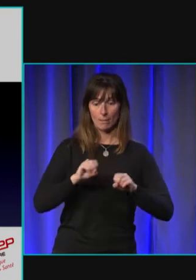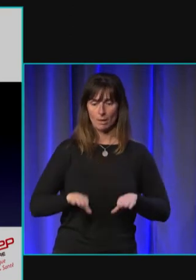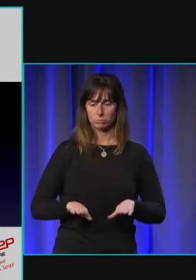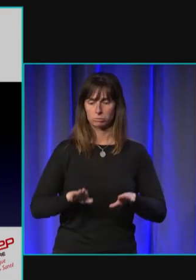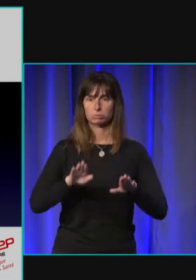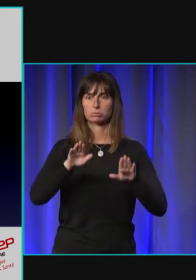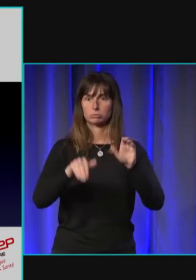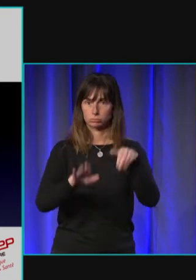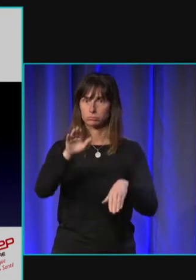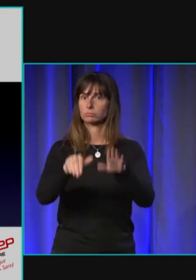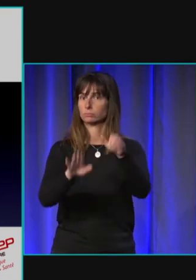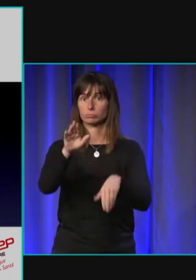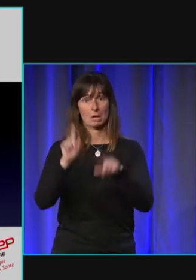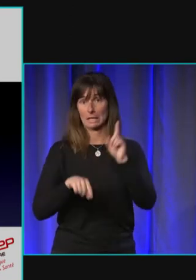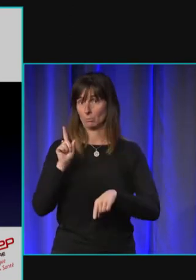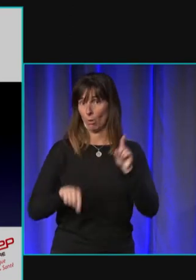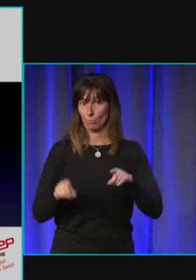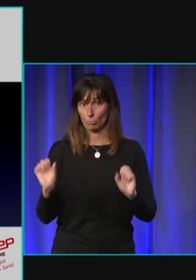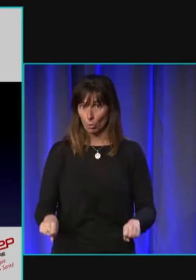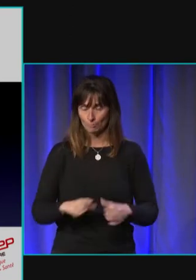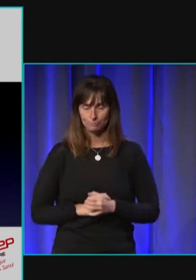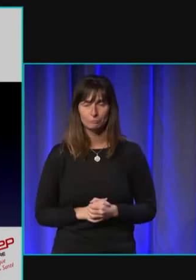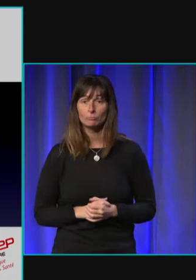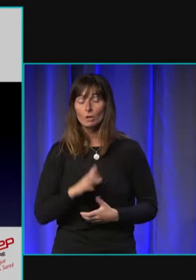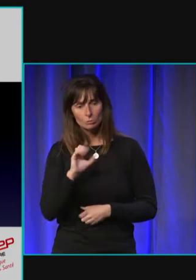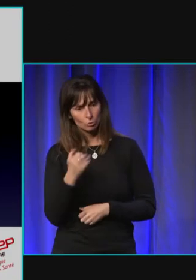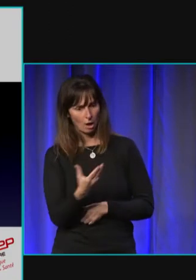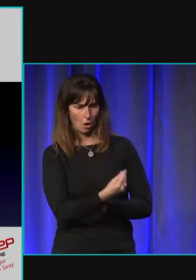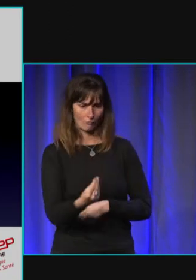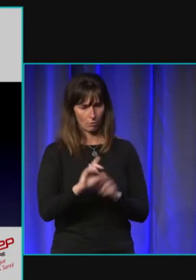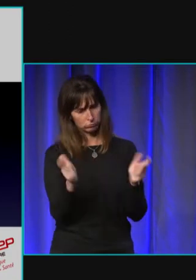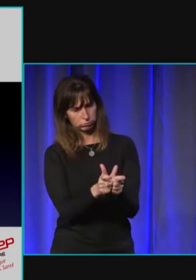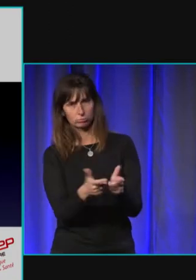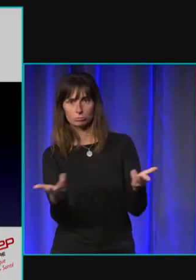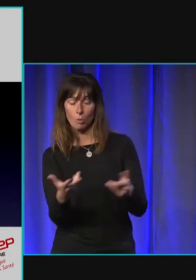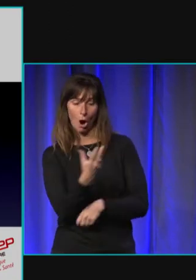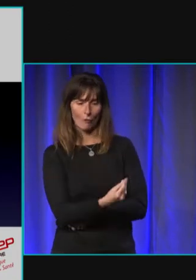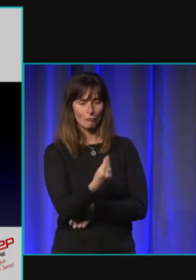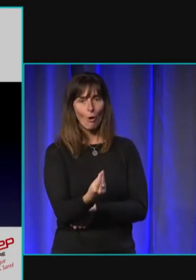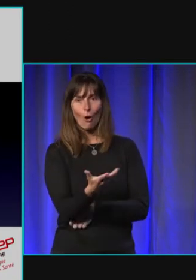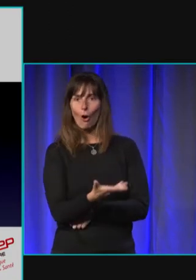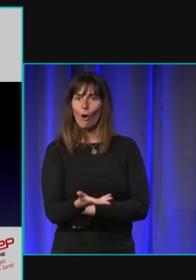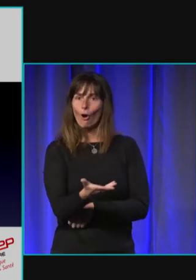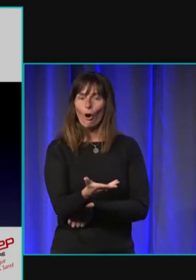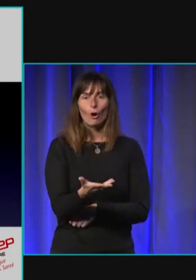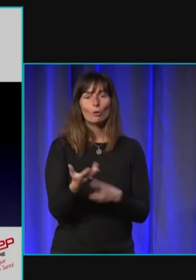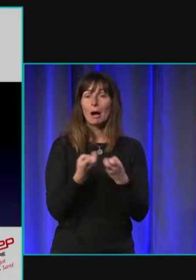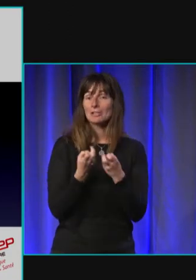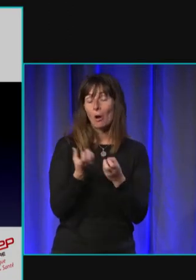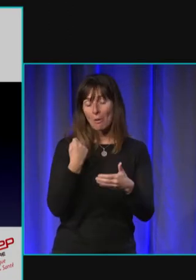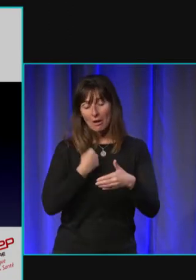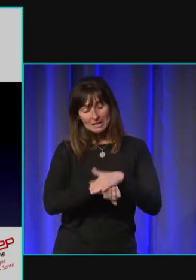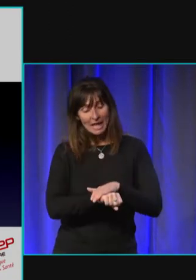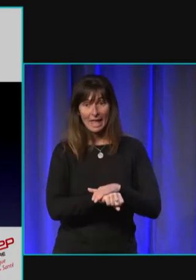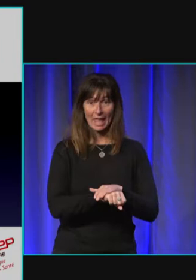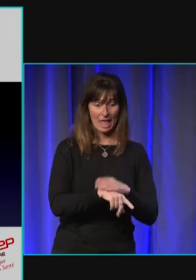cours du développement de l'enfant. Donc il n'est pas rare finalement de voir des enfants qui sont nés éventuellement la